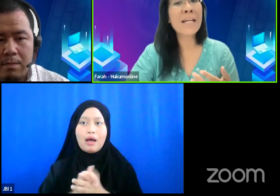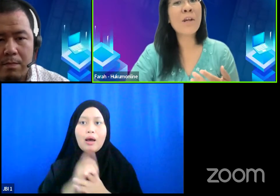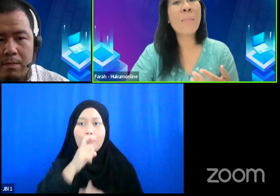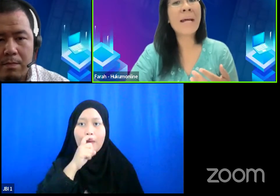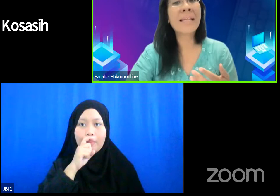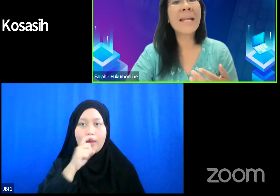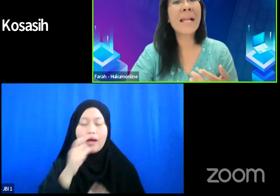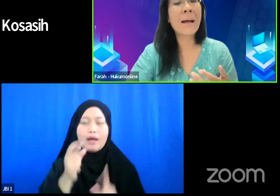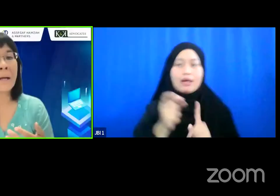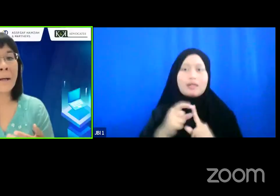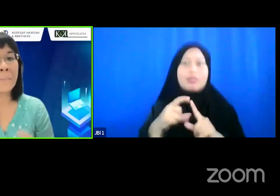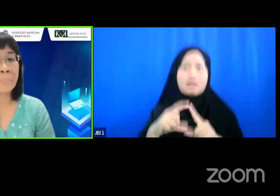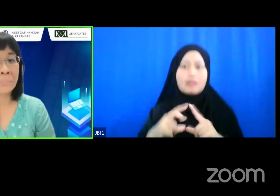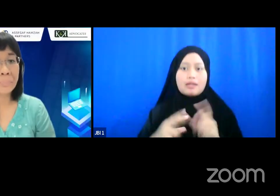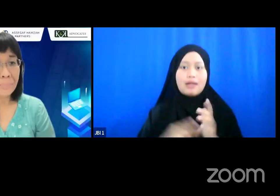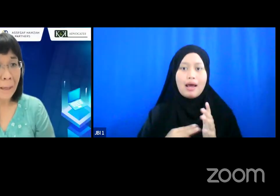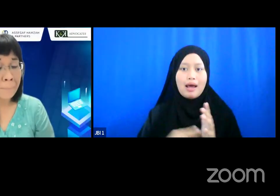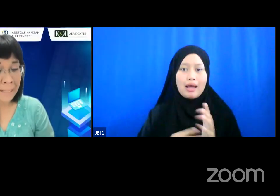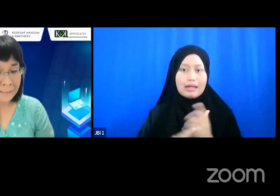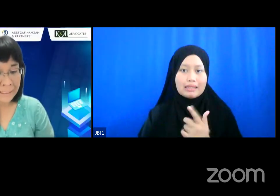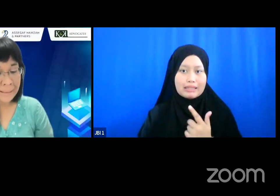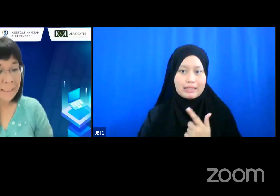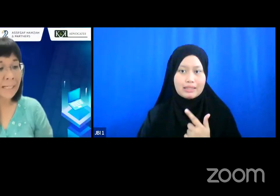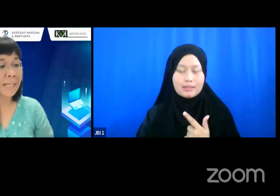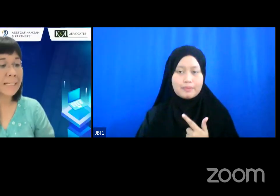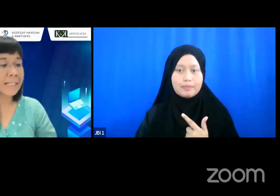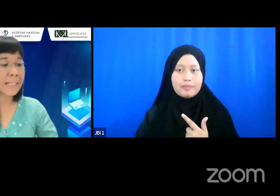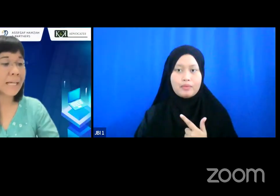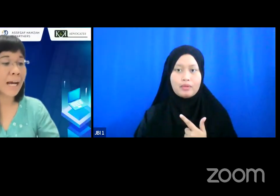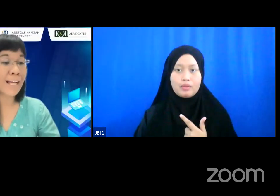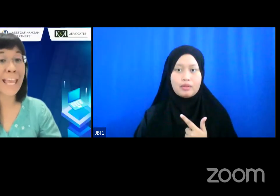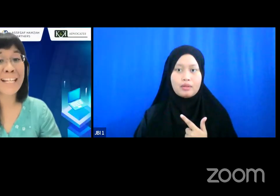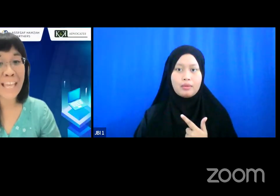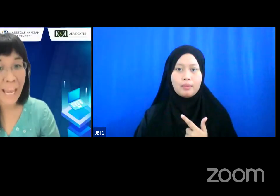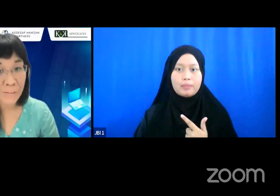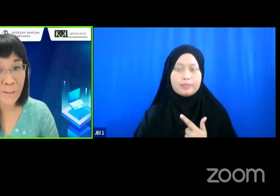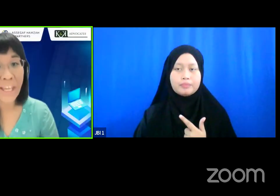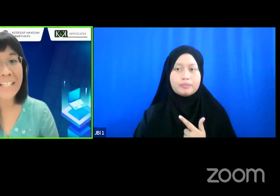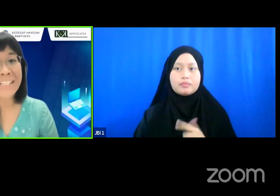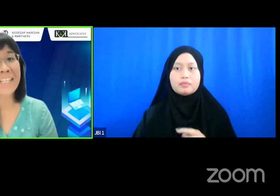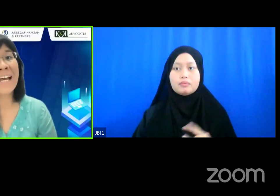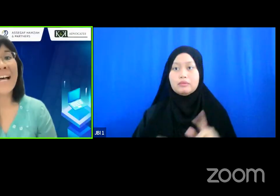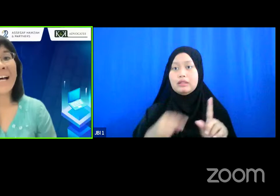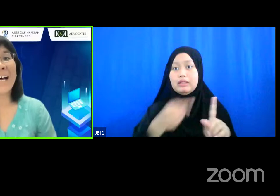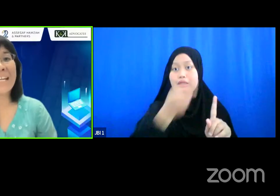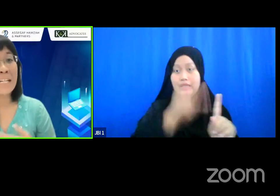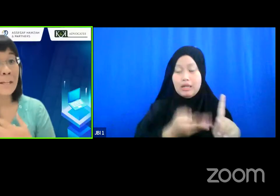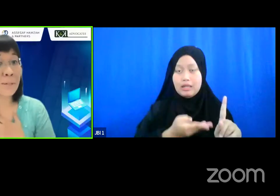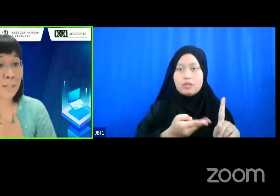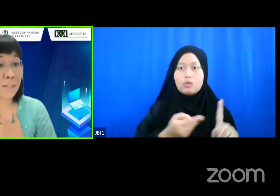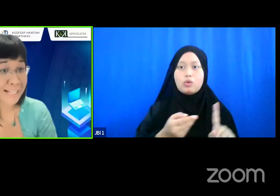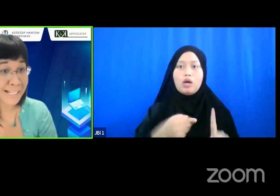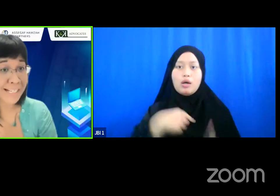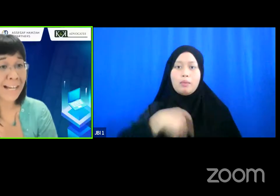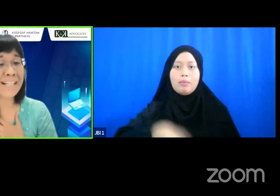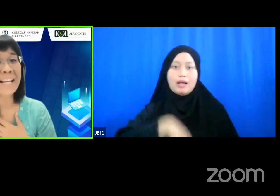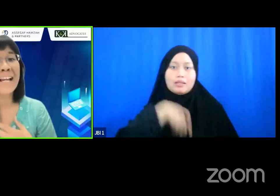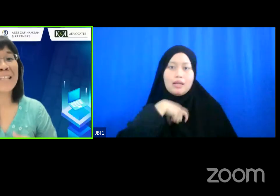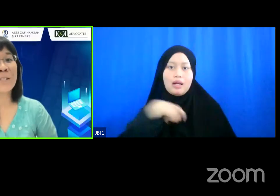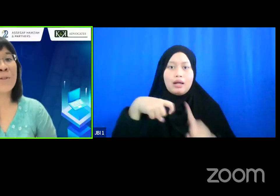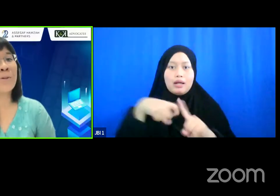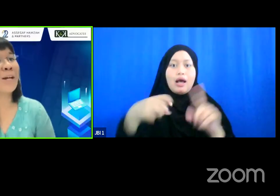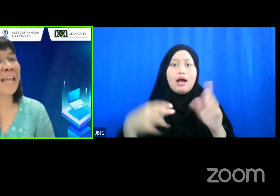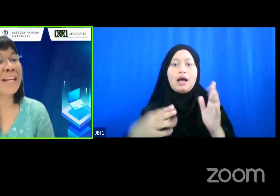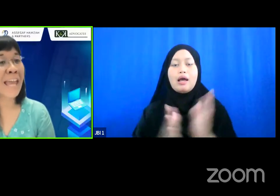Kau beratap ada niqob rata adalah empat Ner Edi qsds dan Kita berterima kasih